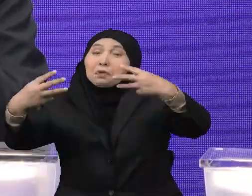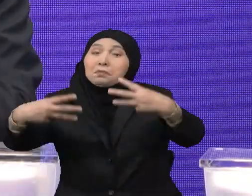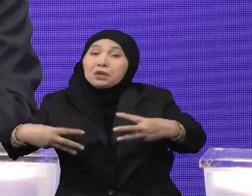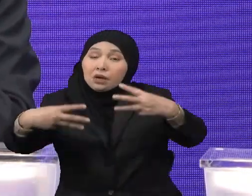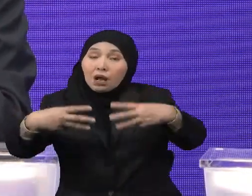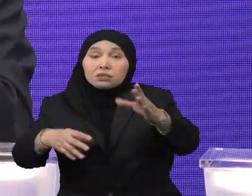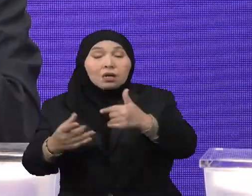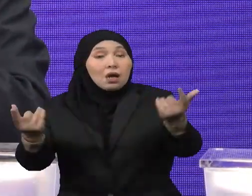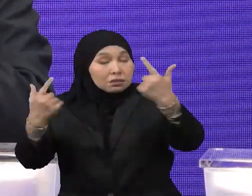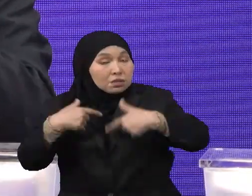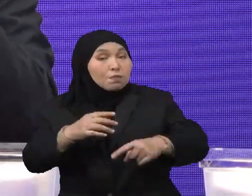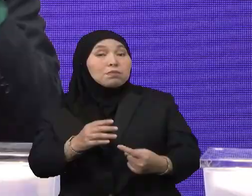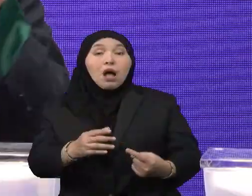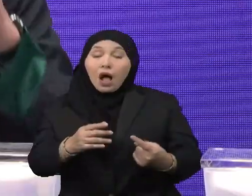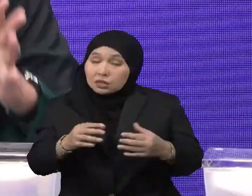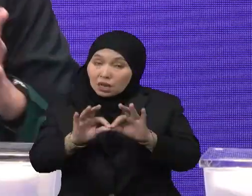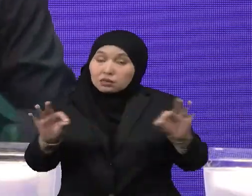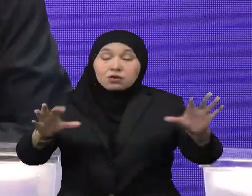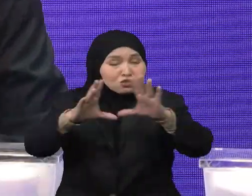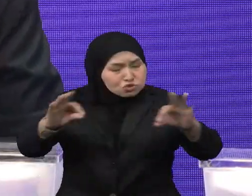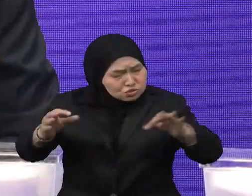datangnya Ayah ini kemudian